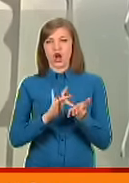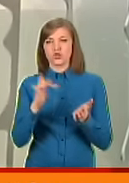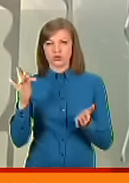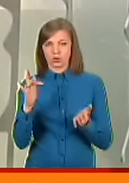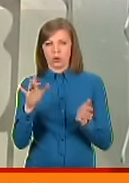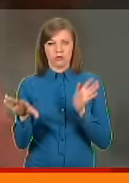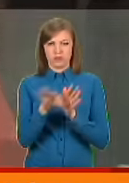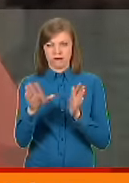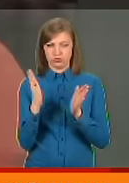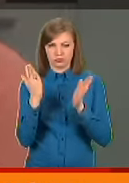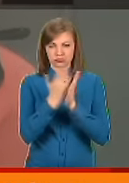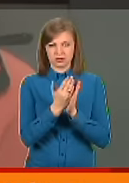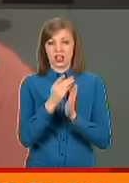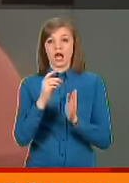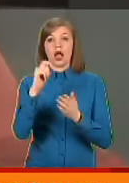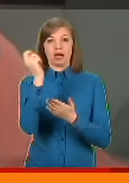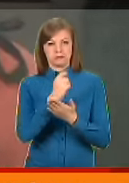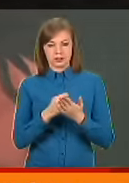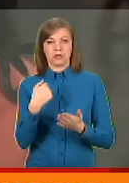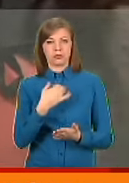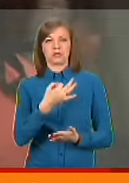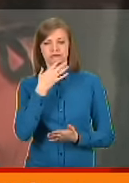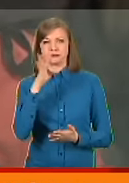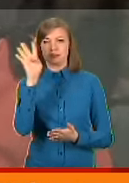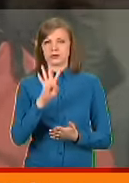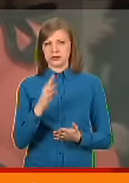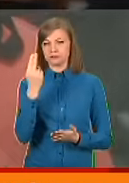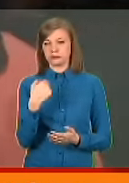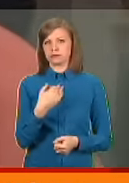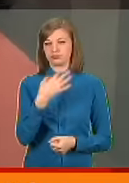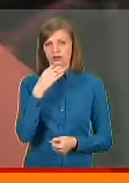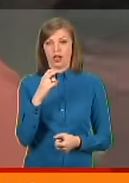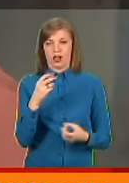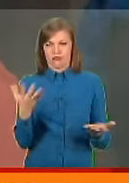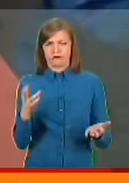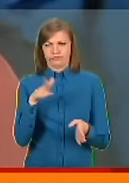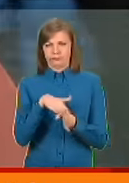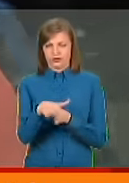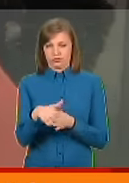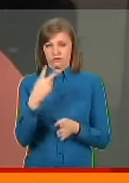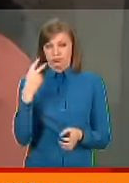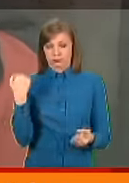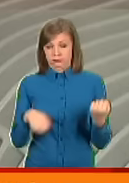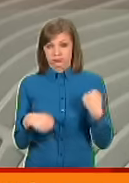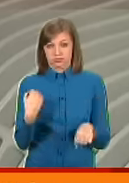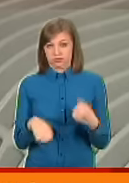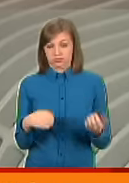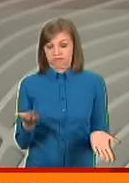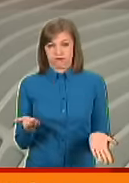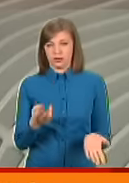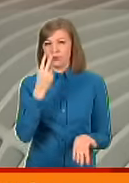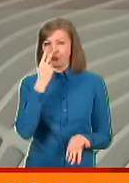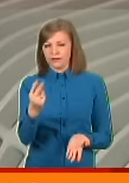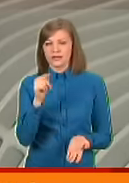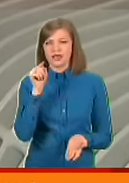не влізло в проріз. Дизайн мені сподобався, наприклад, ці сірі тона мені сподобався. Але як вони зробили, це просто, я не знаю. Подивіться,